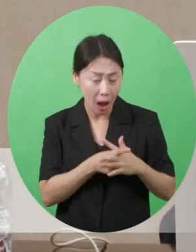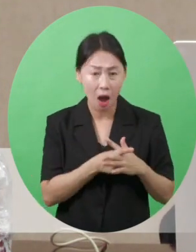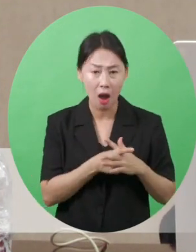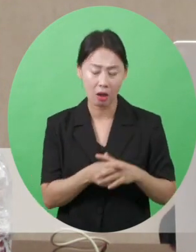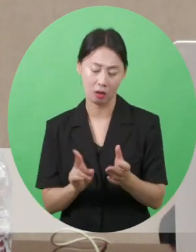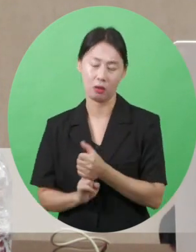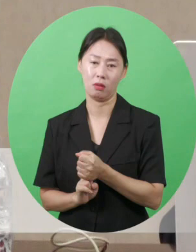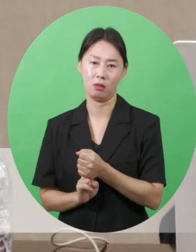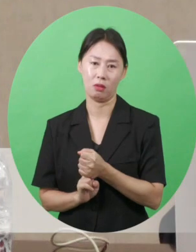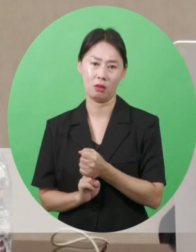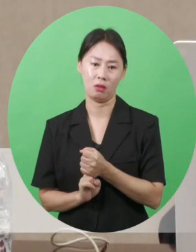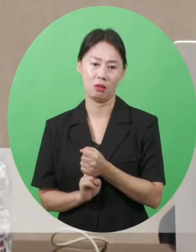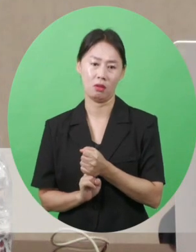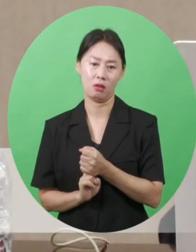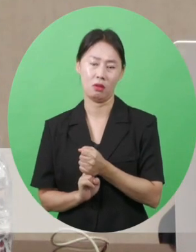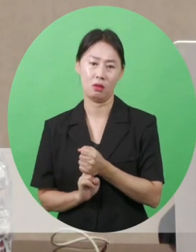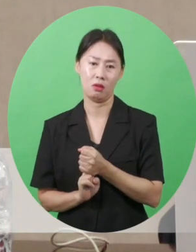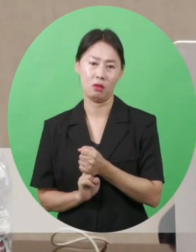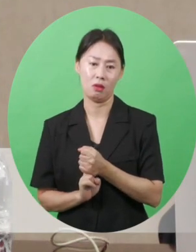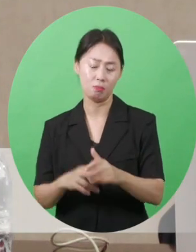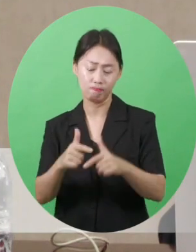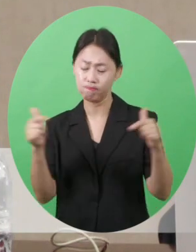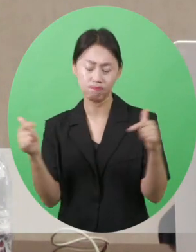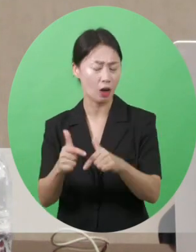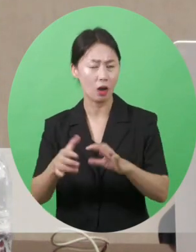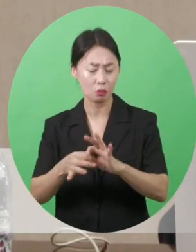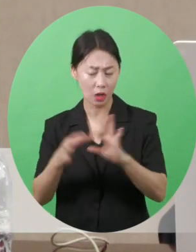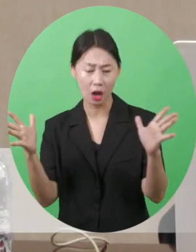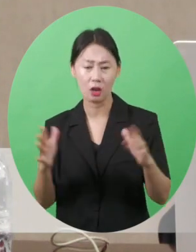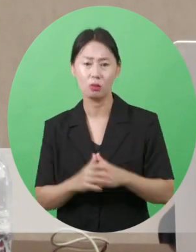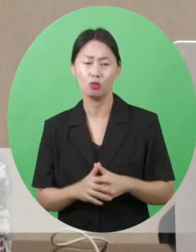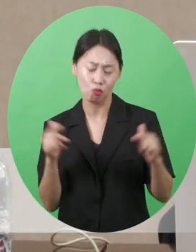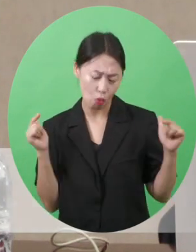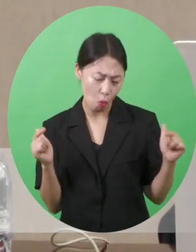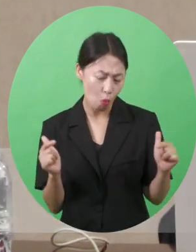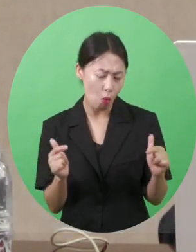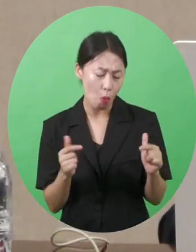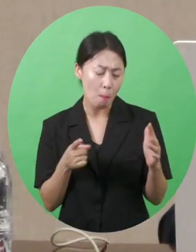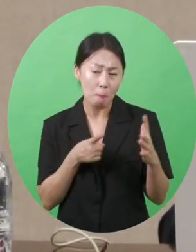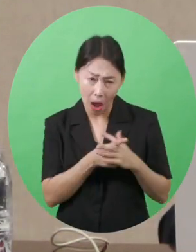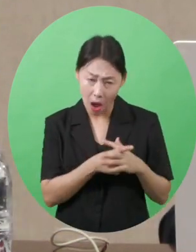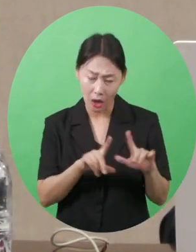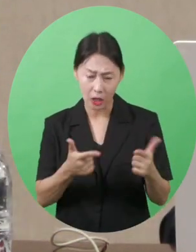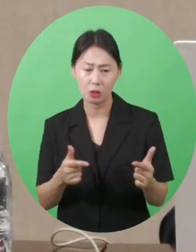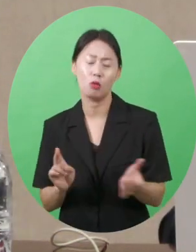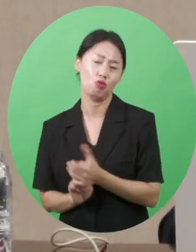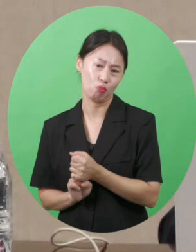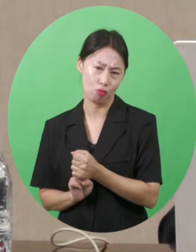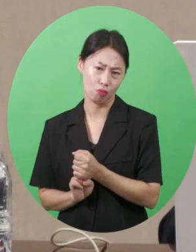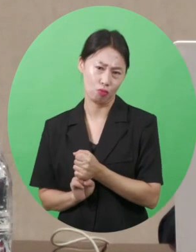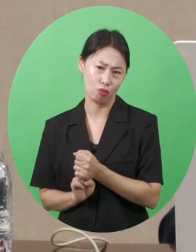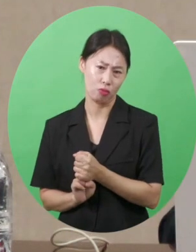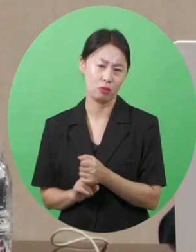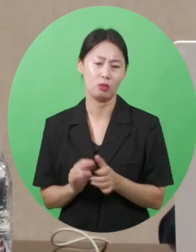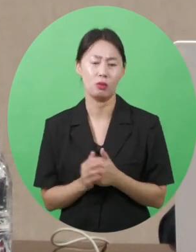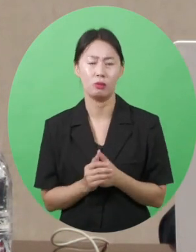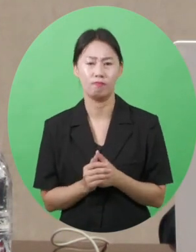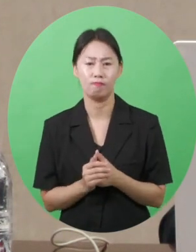드러나거나 은폐된다는 것이다라는 정의를 얻게 됐습니다. 이 메시지가